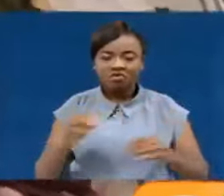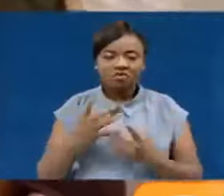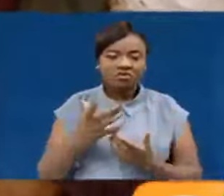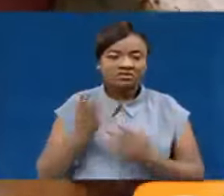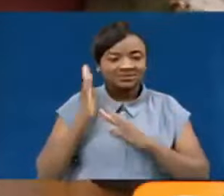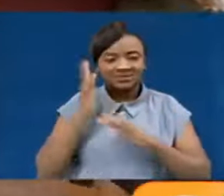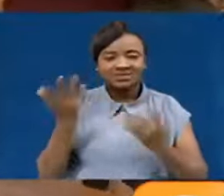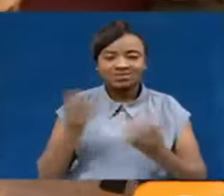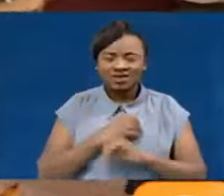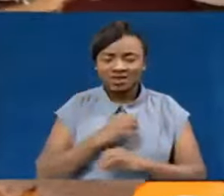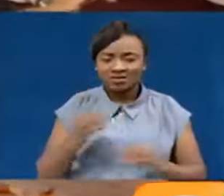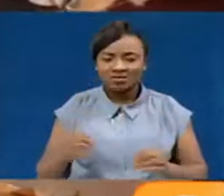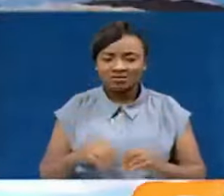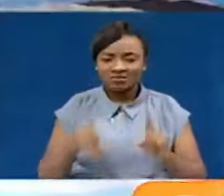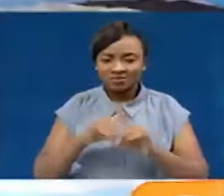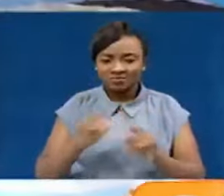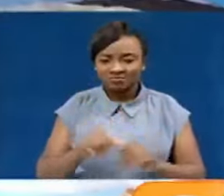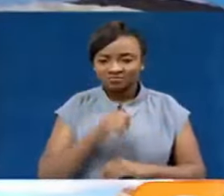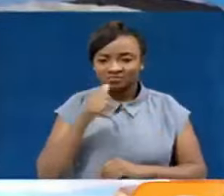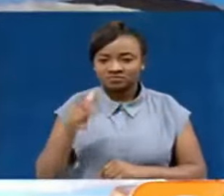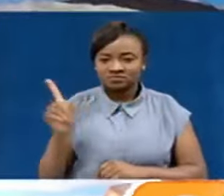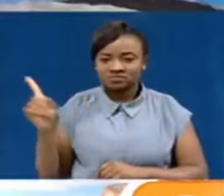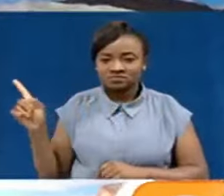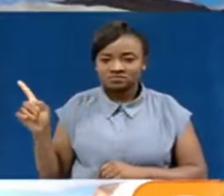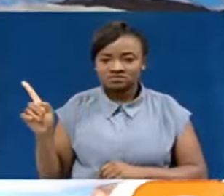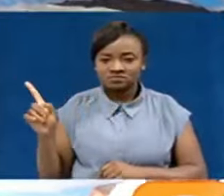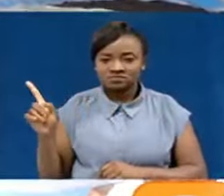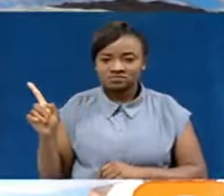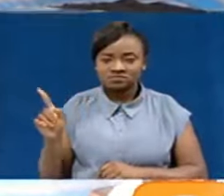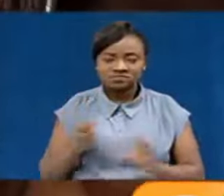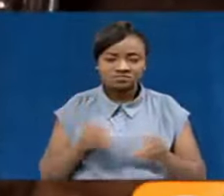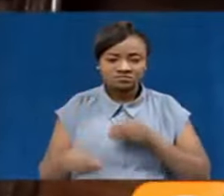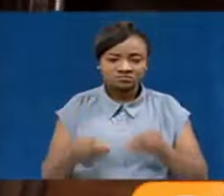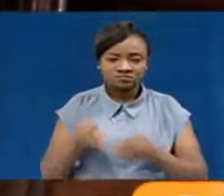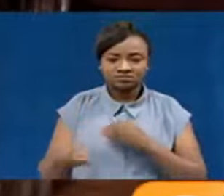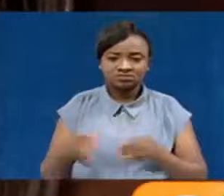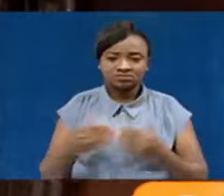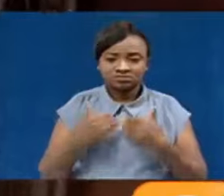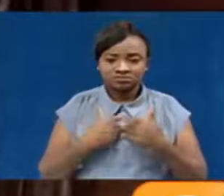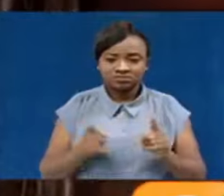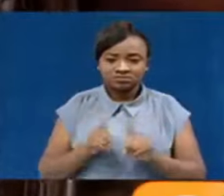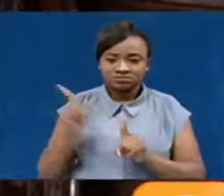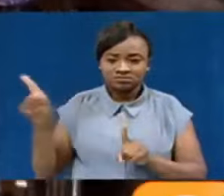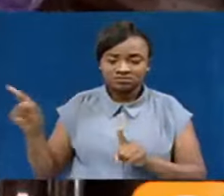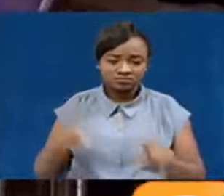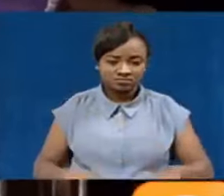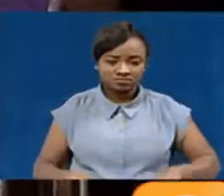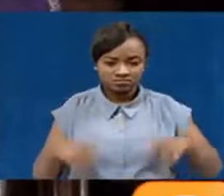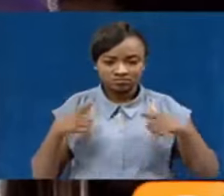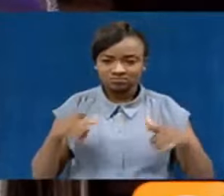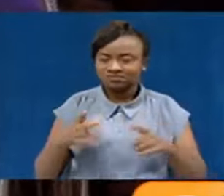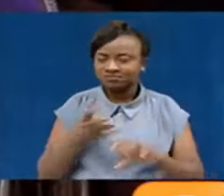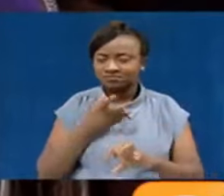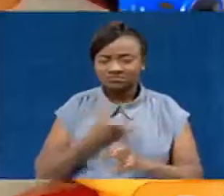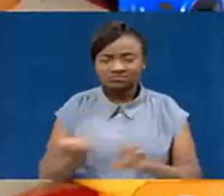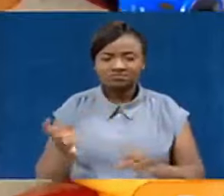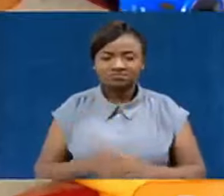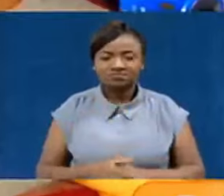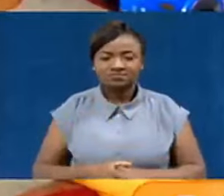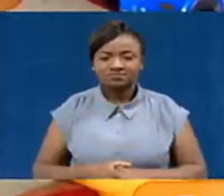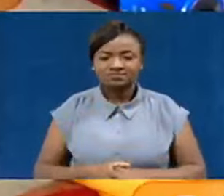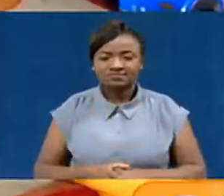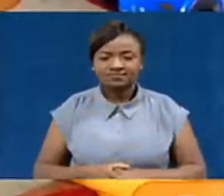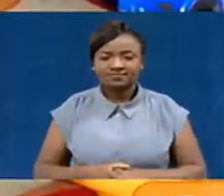chache kutoka kwake tunampata Mwanatumu Abdalla ambaye ni mlemavu. Naye pia maisha anayoyapitia ni magumu.